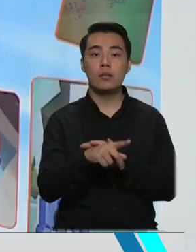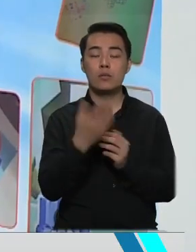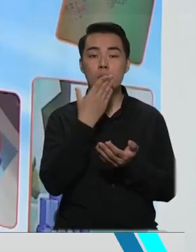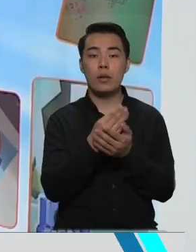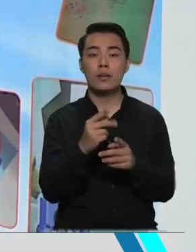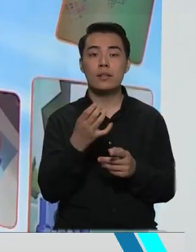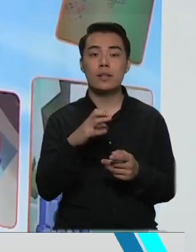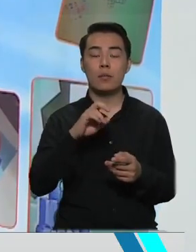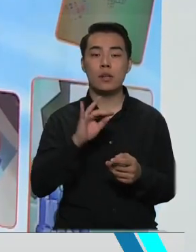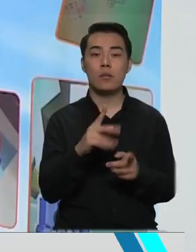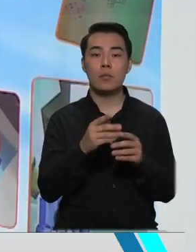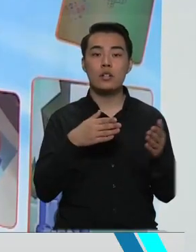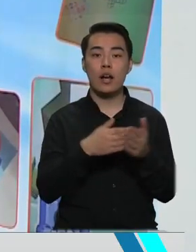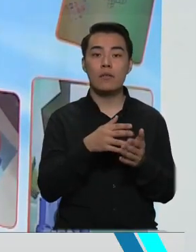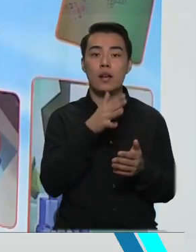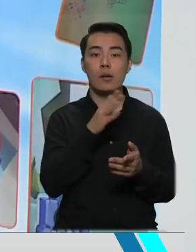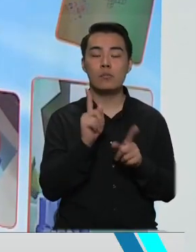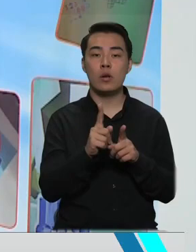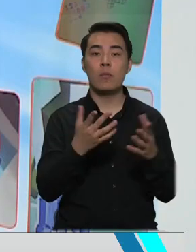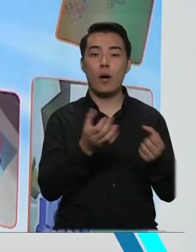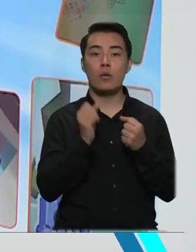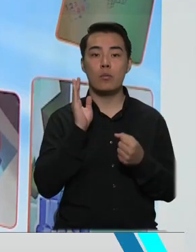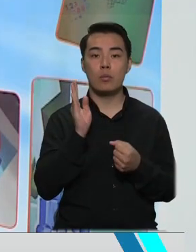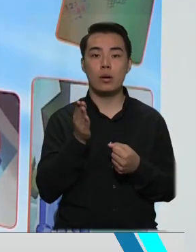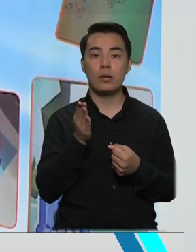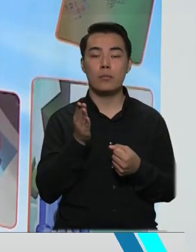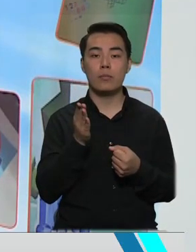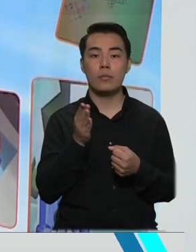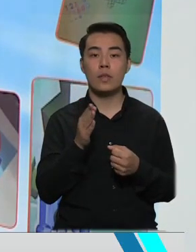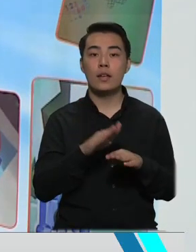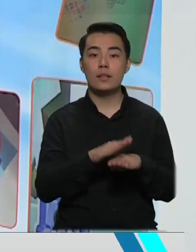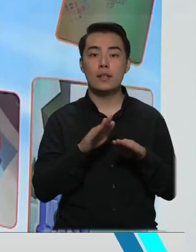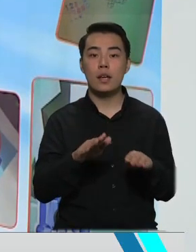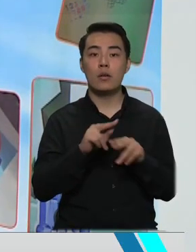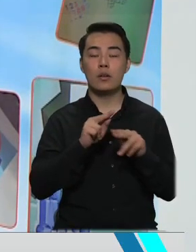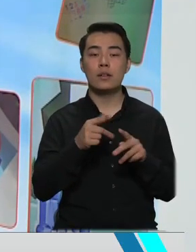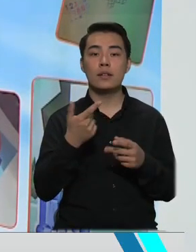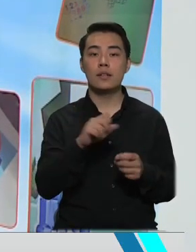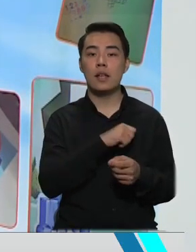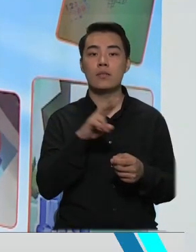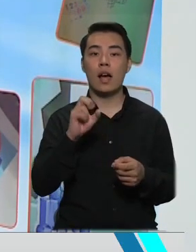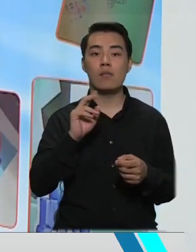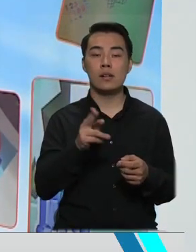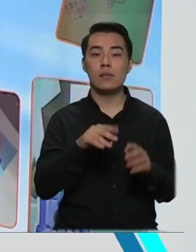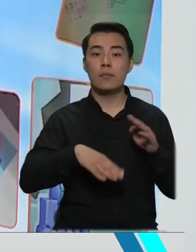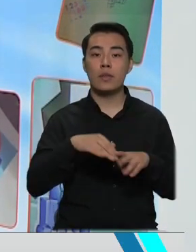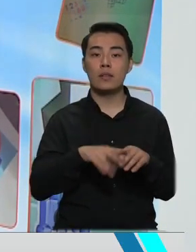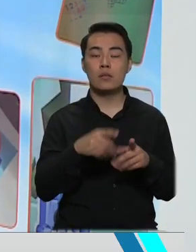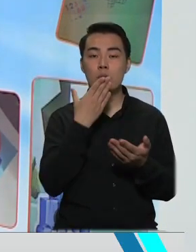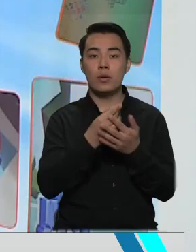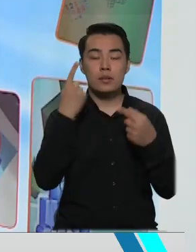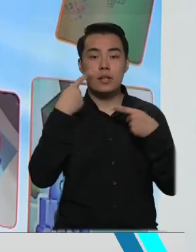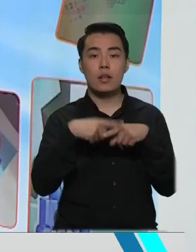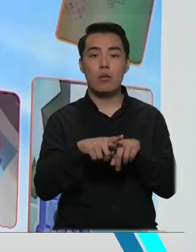позволит нам уже в ближайшее время получить детей Чьи навыки и компетенции в сфере современных